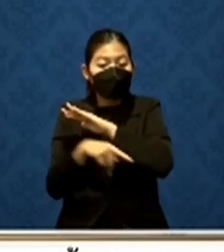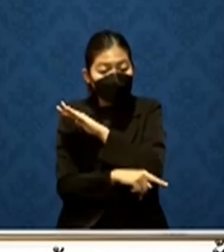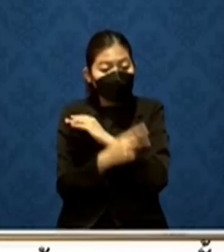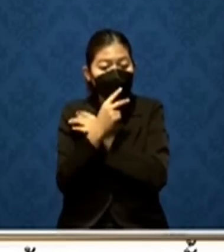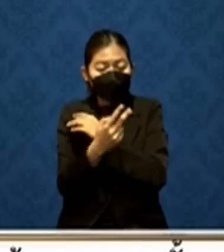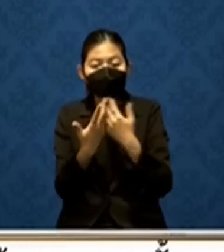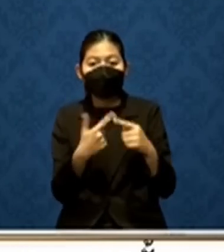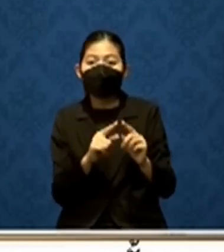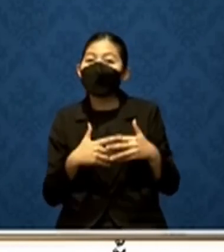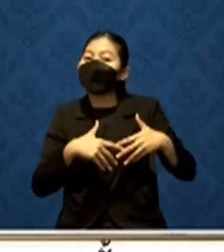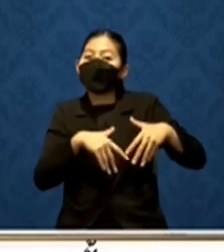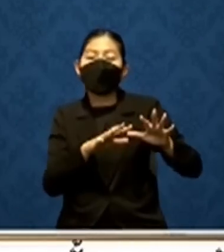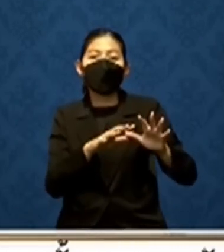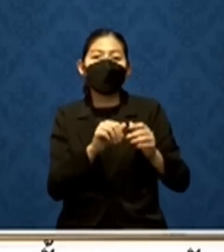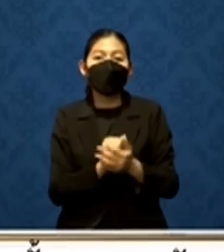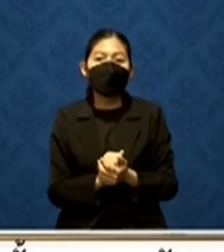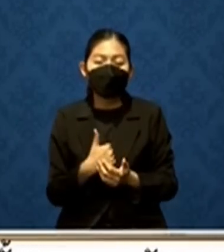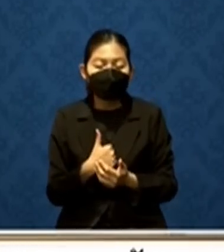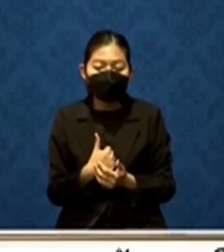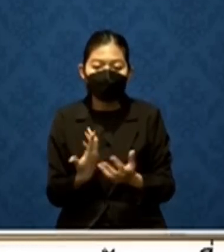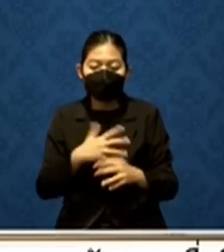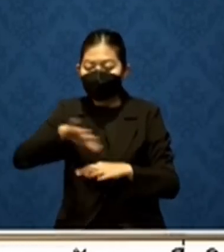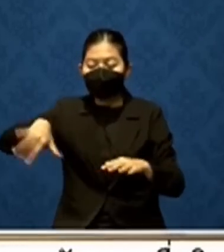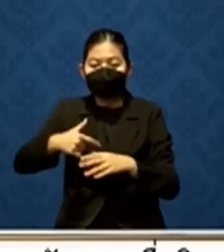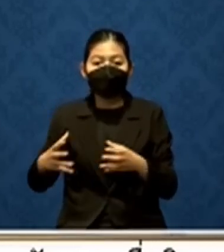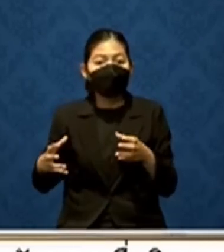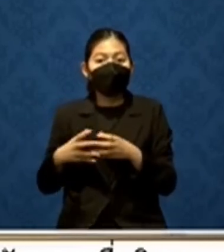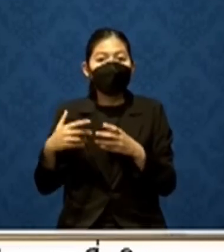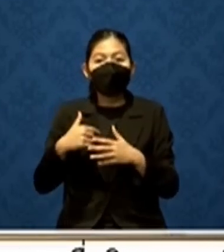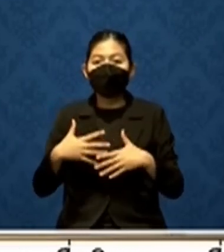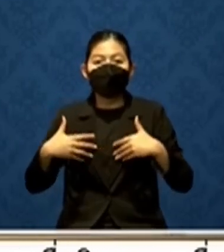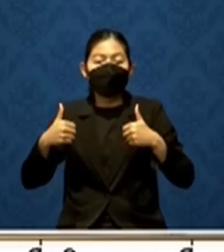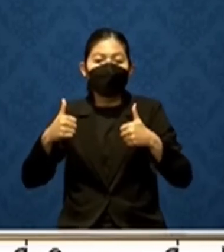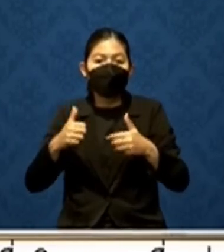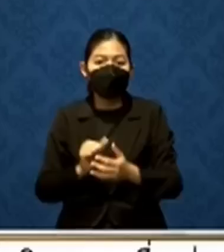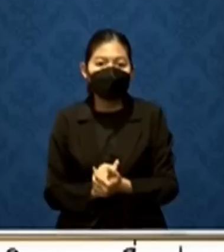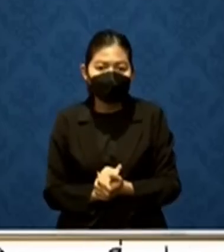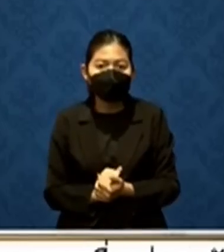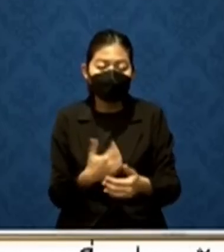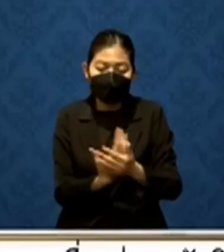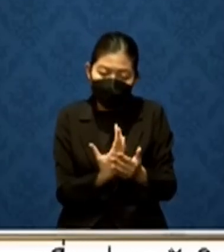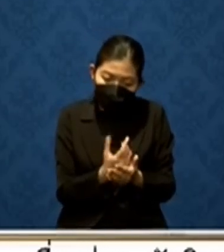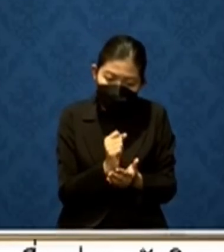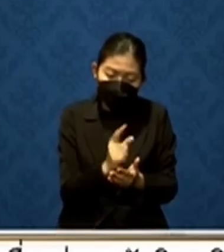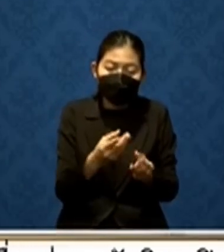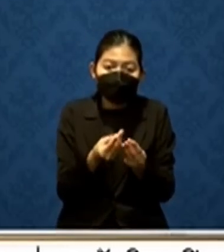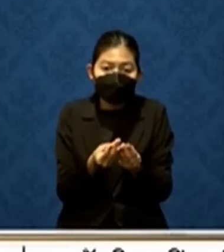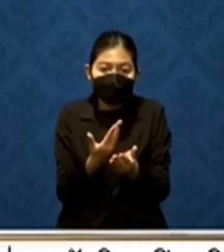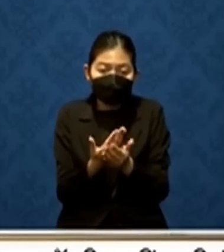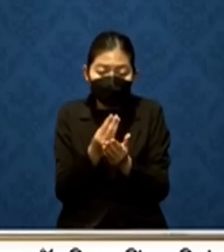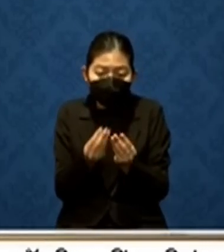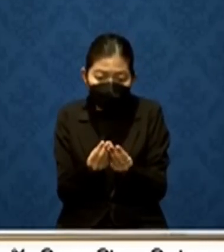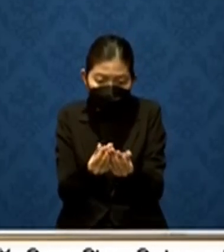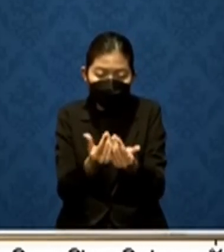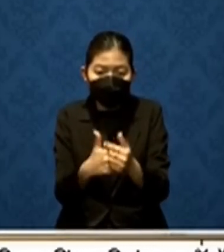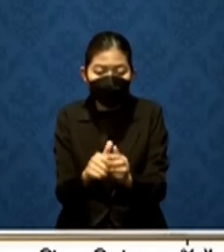รัฐเพื่อประโยชน์ให้แก่ตนเองและพวกพ้องการใช้จ่ายงบประมาณแผ่นดินมิได้คำนึง